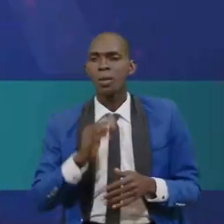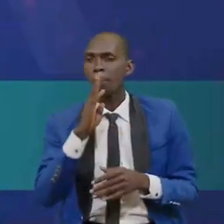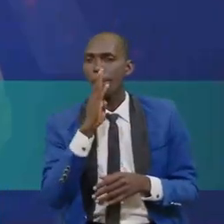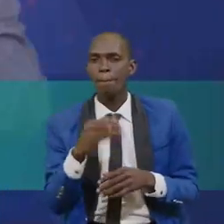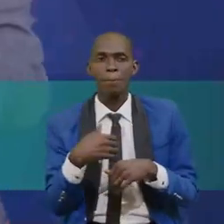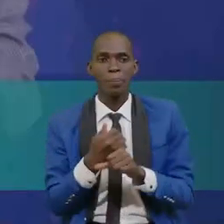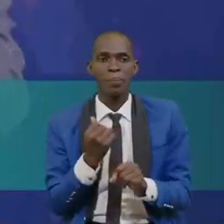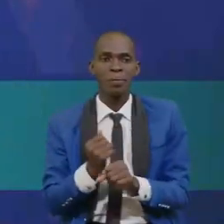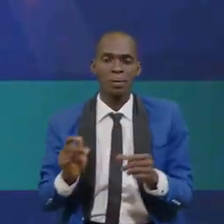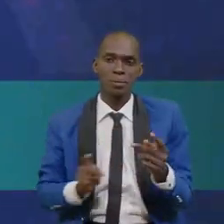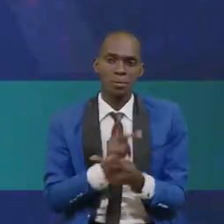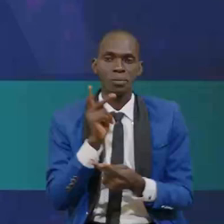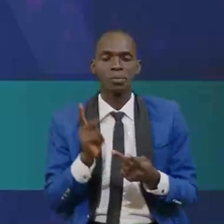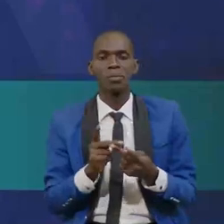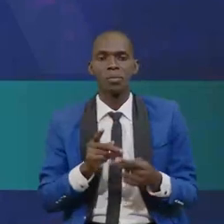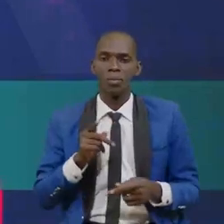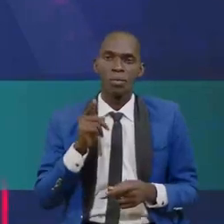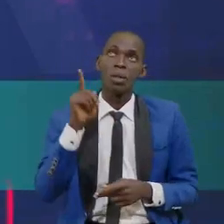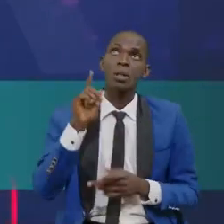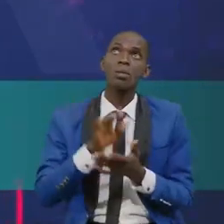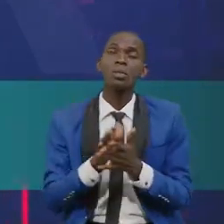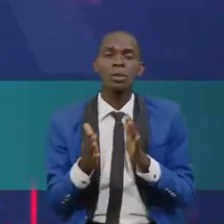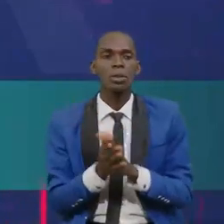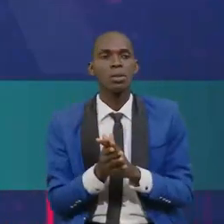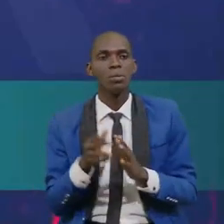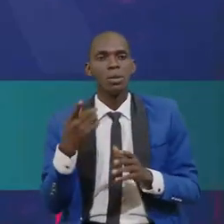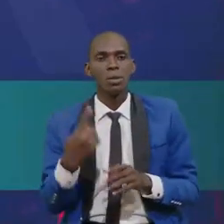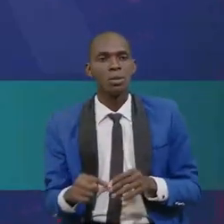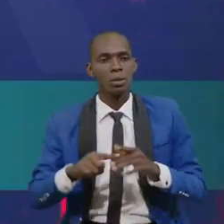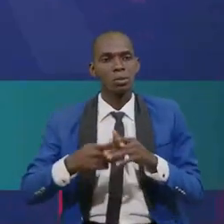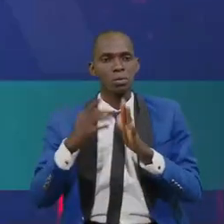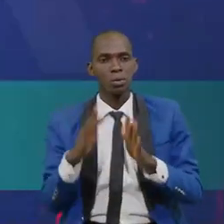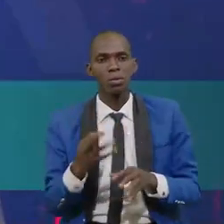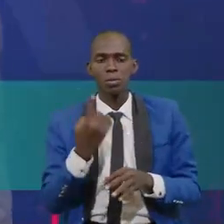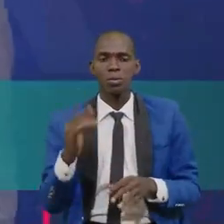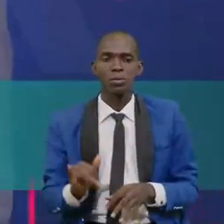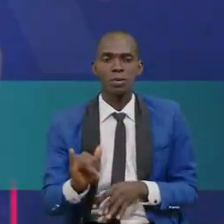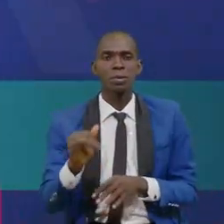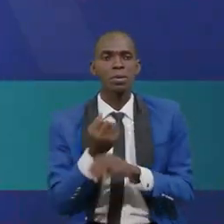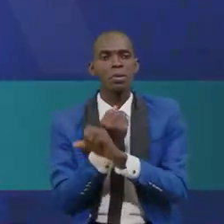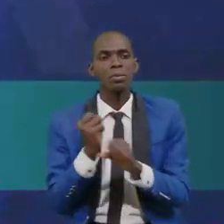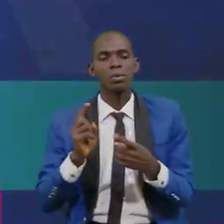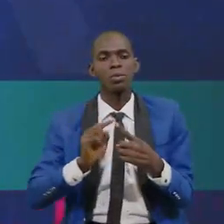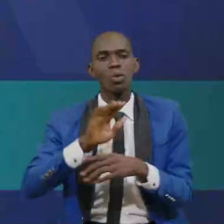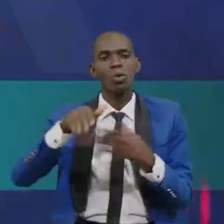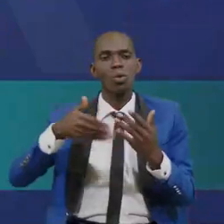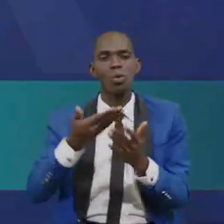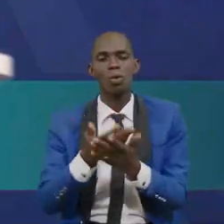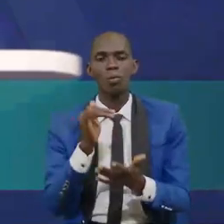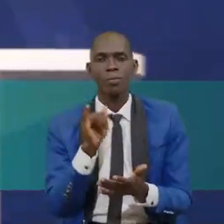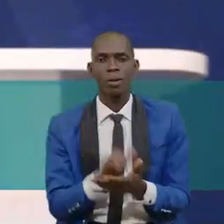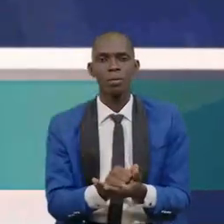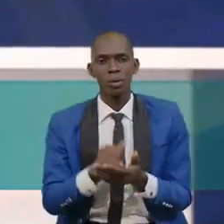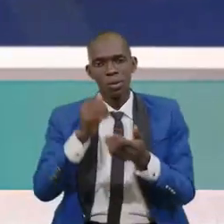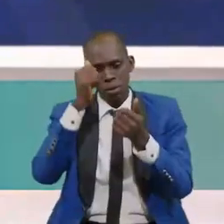Verset 9 maintenant. Et qui après avoir été élevé à la perfection est devenu pour tous ceux qui l'obéissent l'auteur d'un